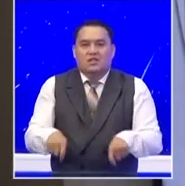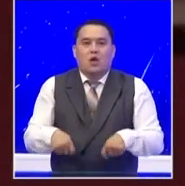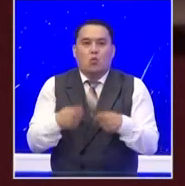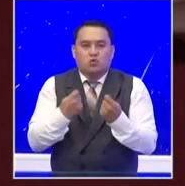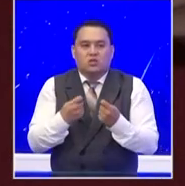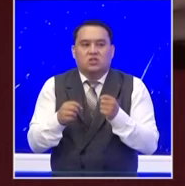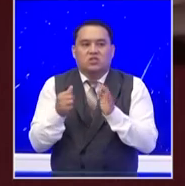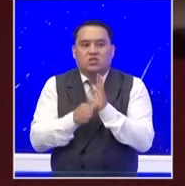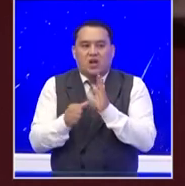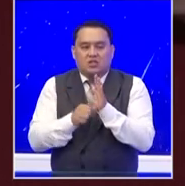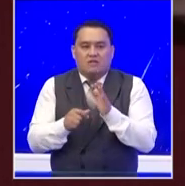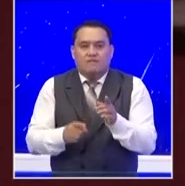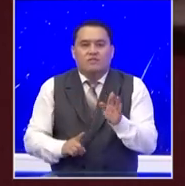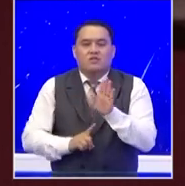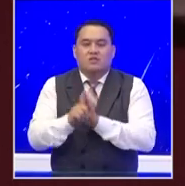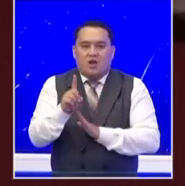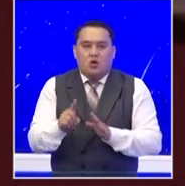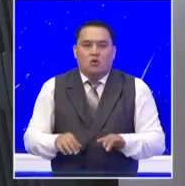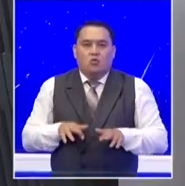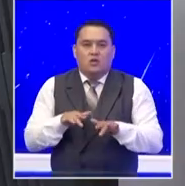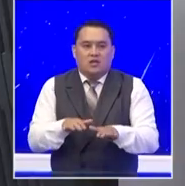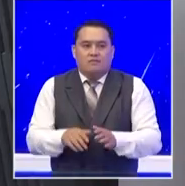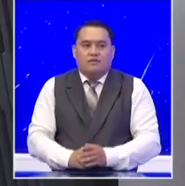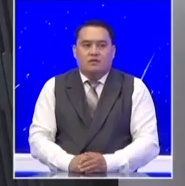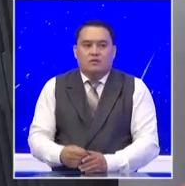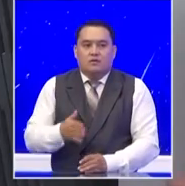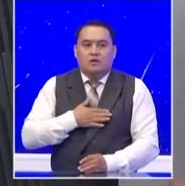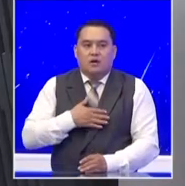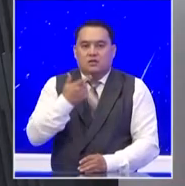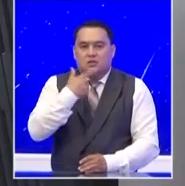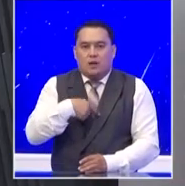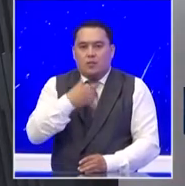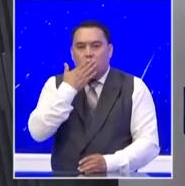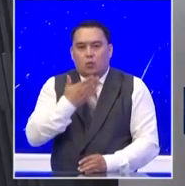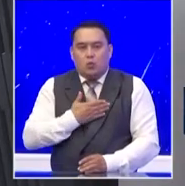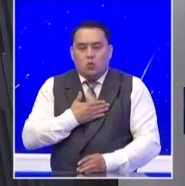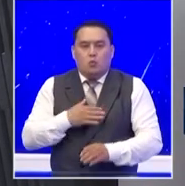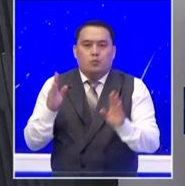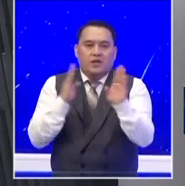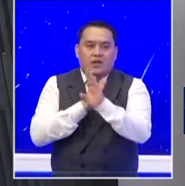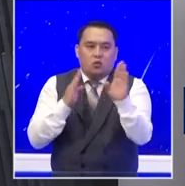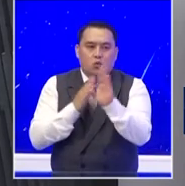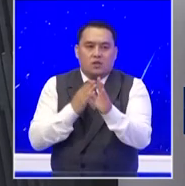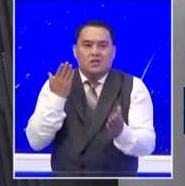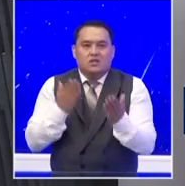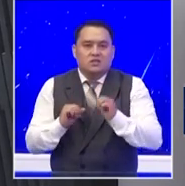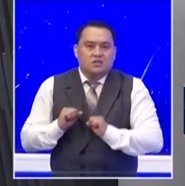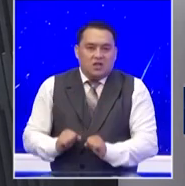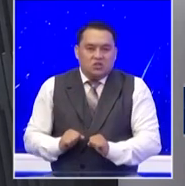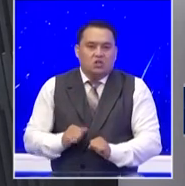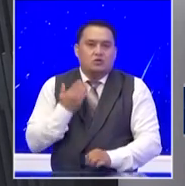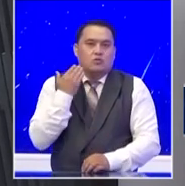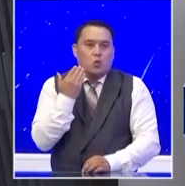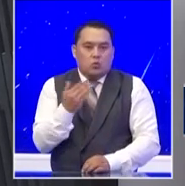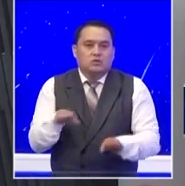По 60 из них возбуждены уголовные дела. Я сам люблю природу, люблю защищать природу. Если мы не будем защищать природу,